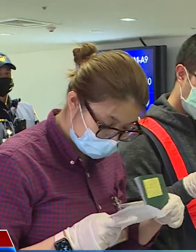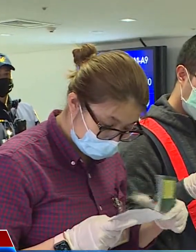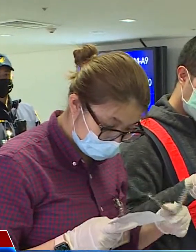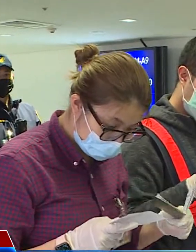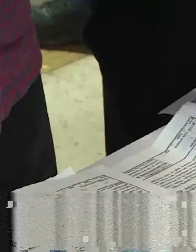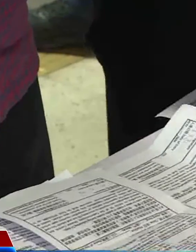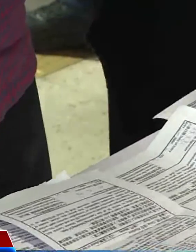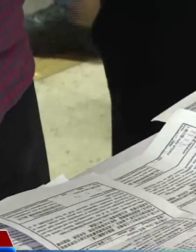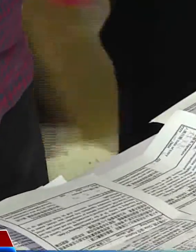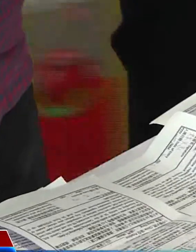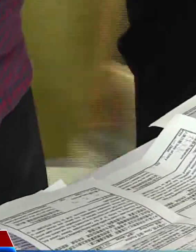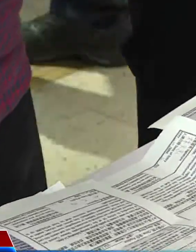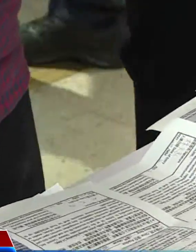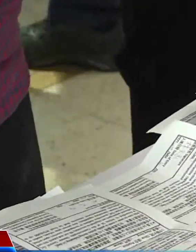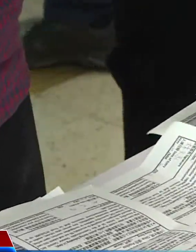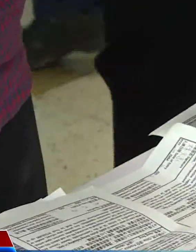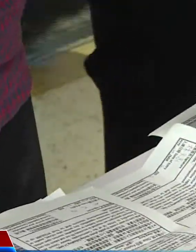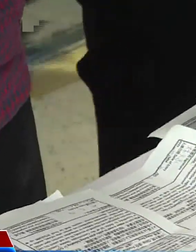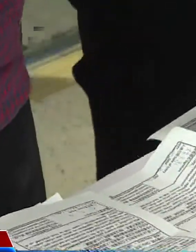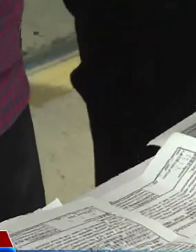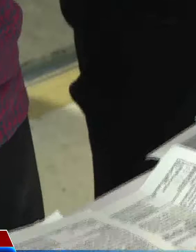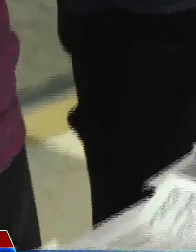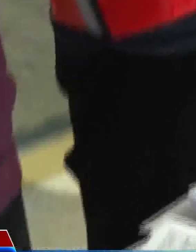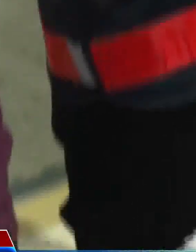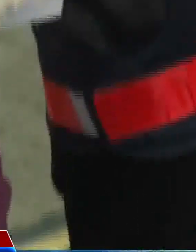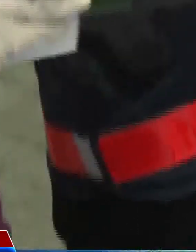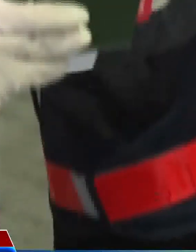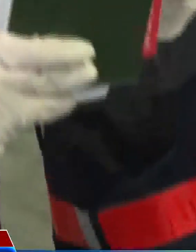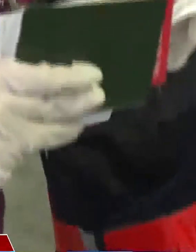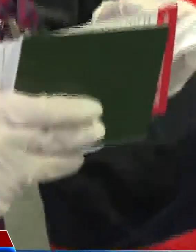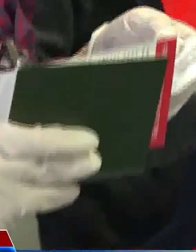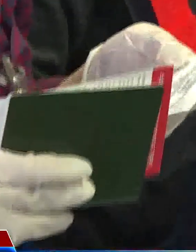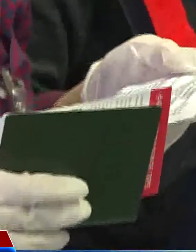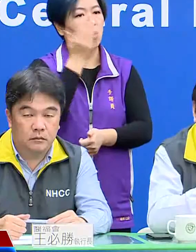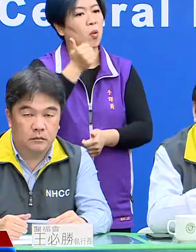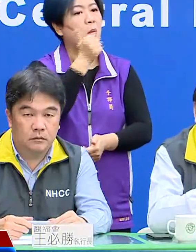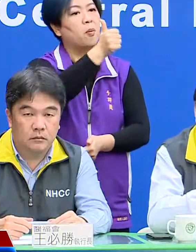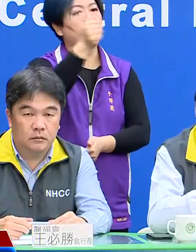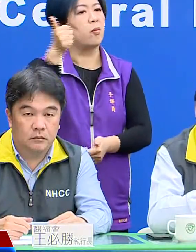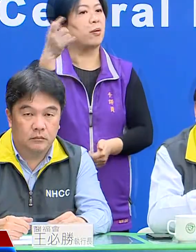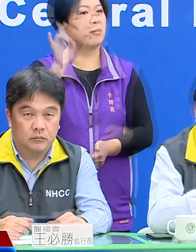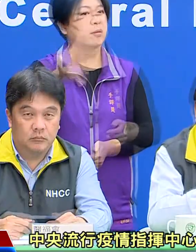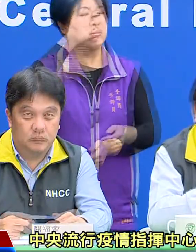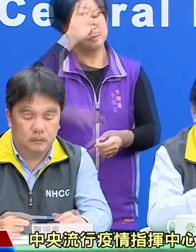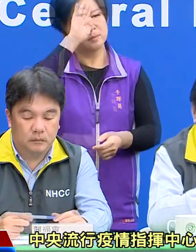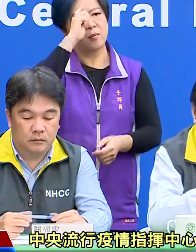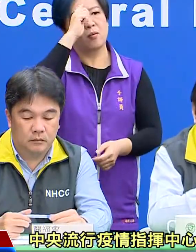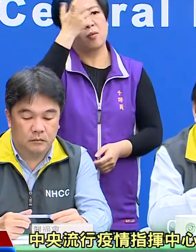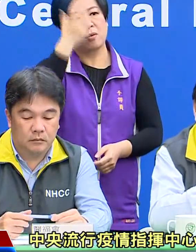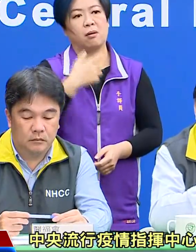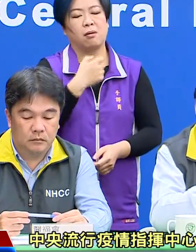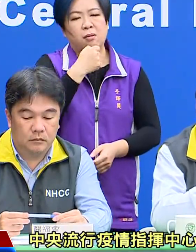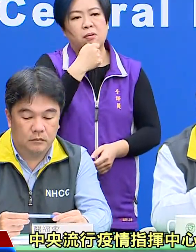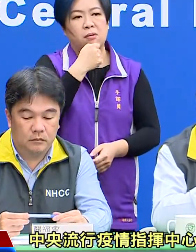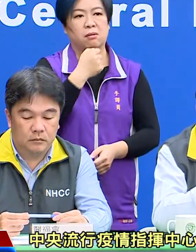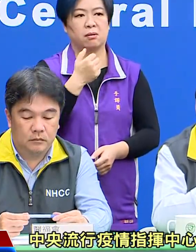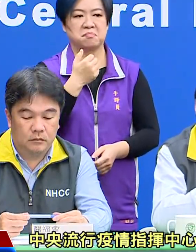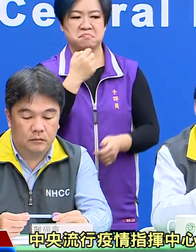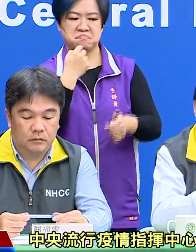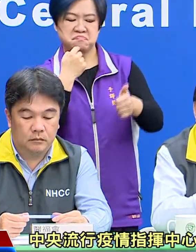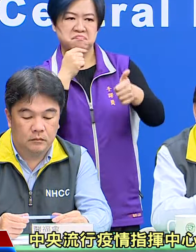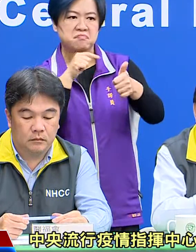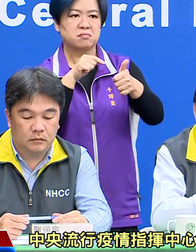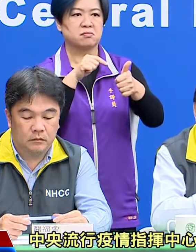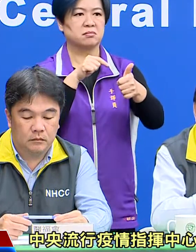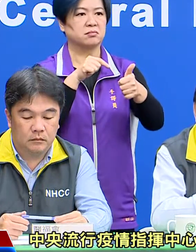地区返台，只要有症状，经医师评估认为有需要裁剪，就得送验。 当然还要有症状，只要怀疑真是可能